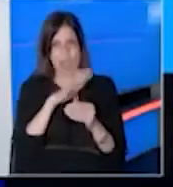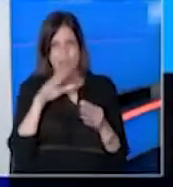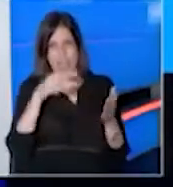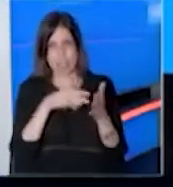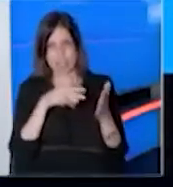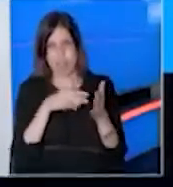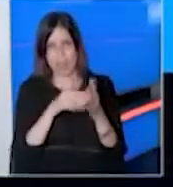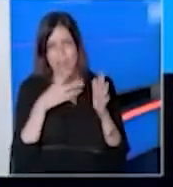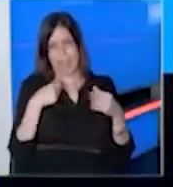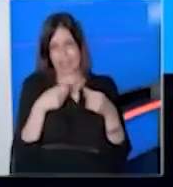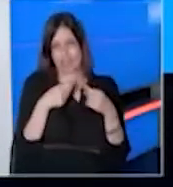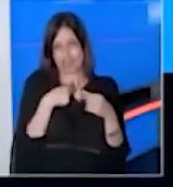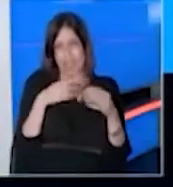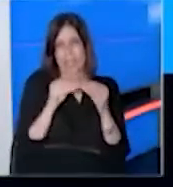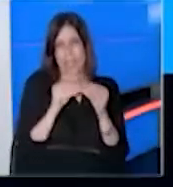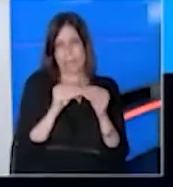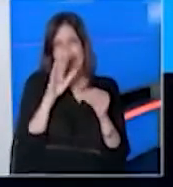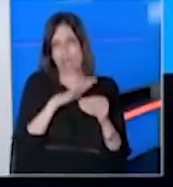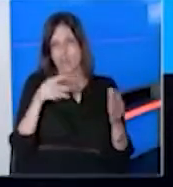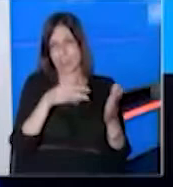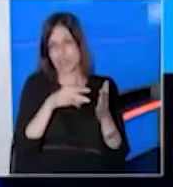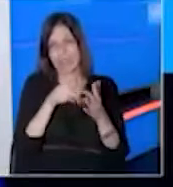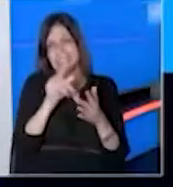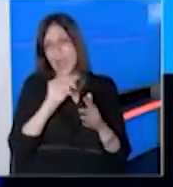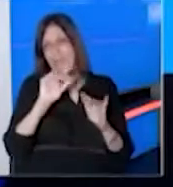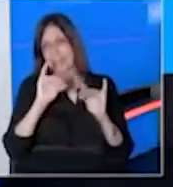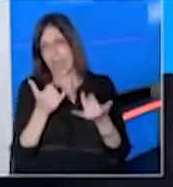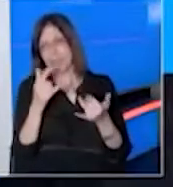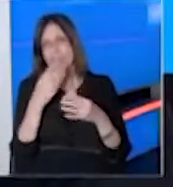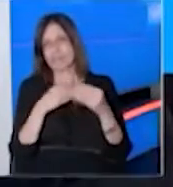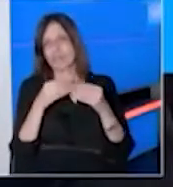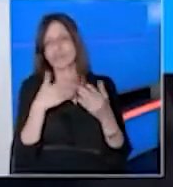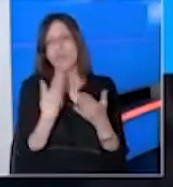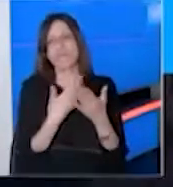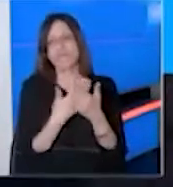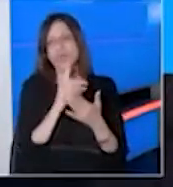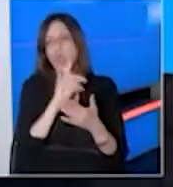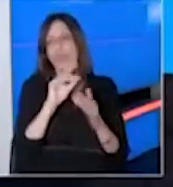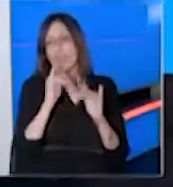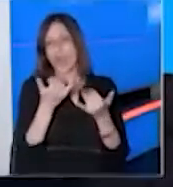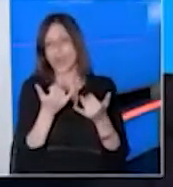למה לי ומה לרשות החשמל? תן לי להסביר לו דקה, בבקשה. פשוט לא נכון. אתה משתמש